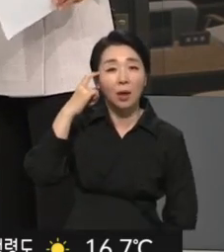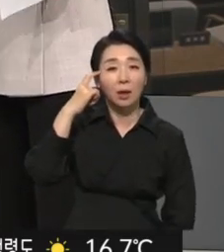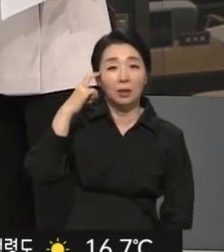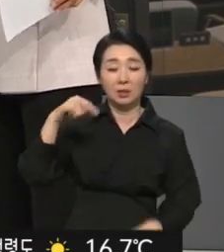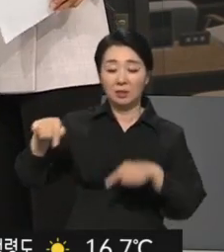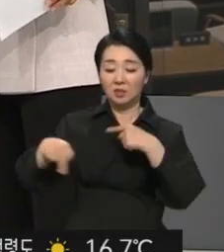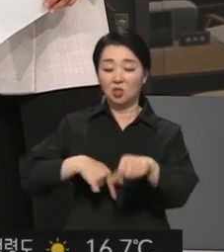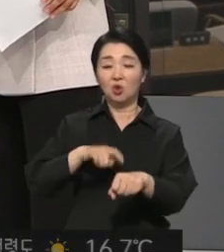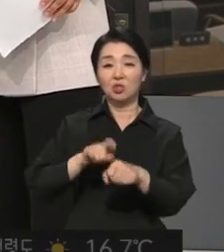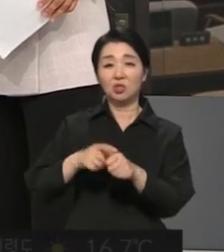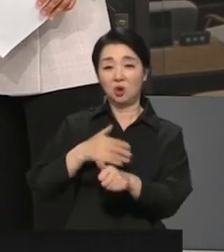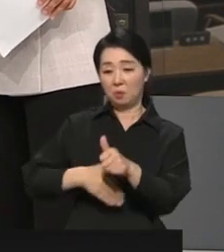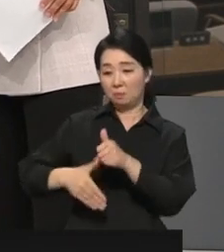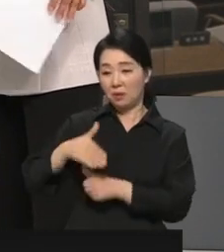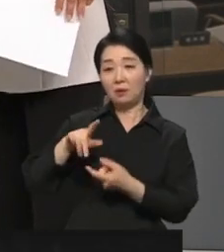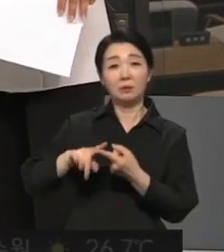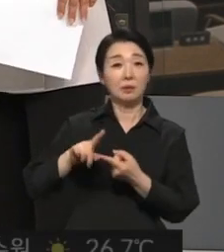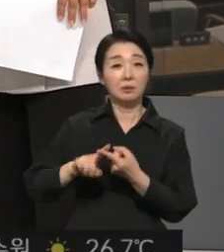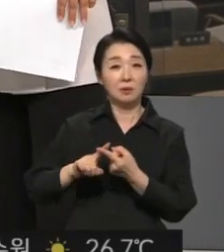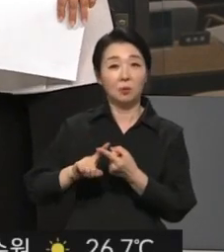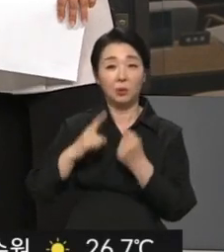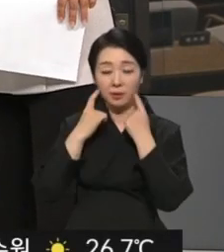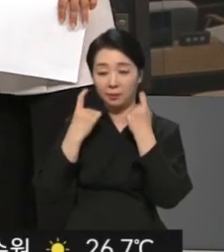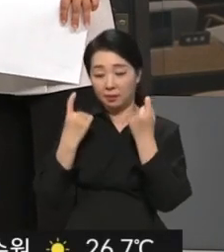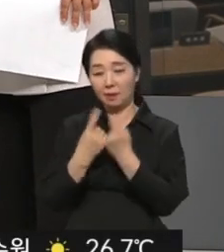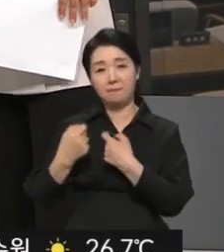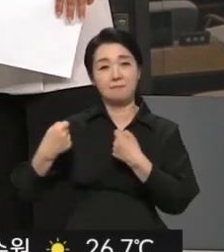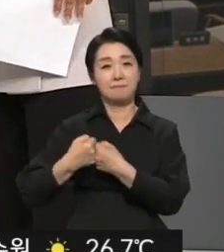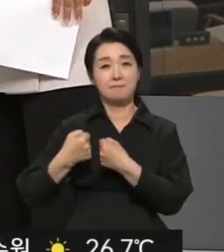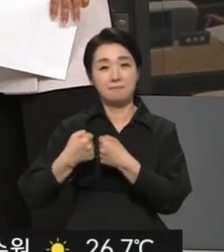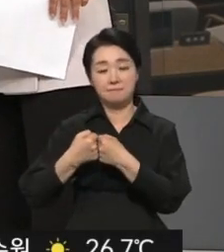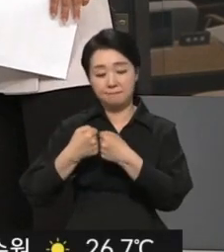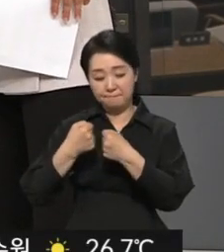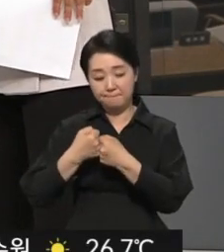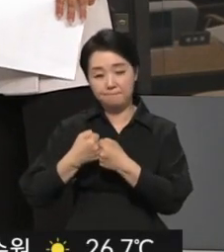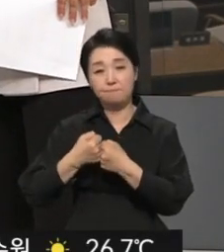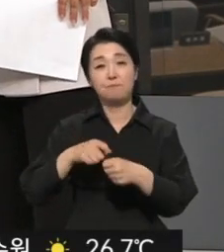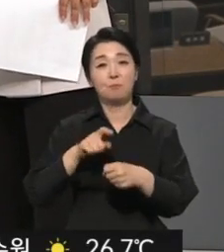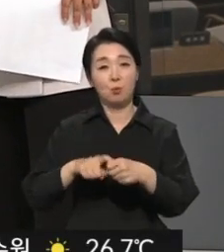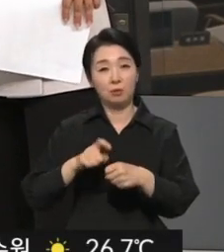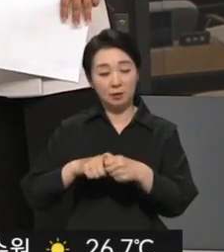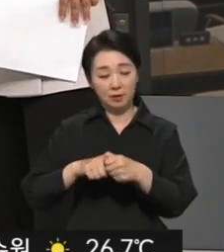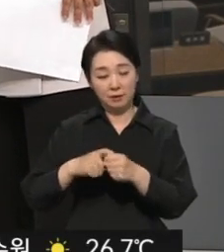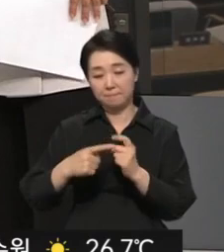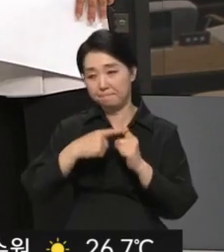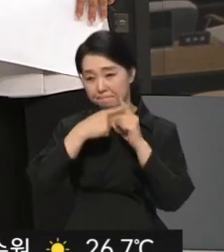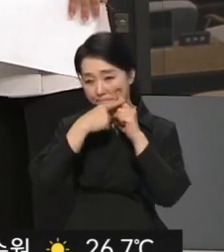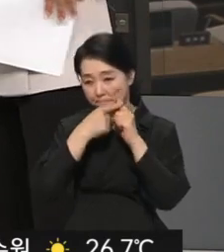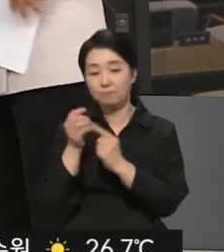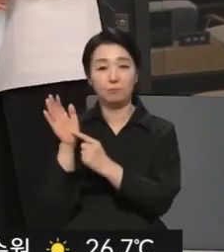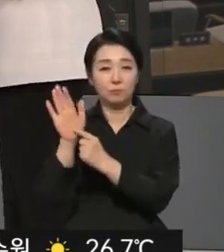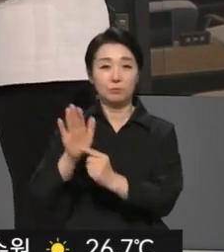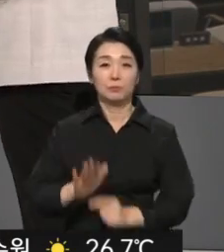불거졌는지 이 정치적인 배경에 대해서 개인적으로 싸워보기 위해서라는 각오를